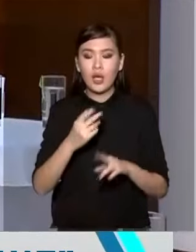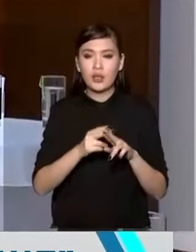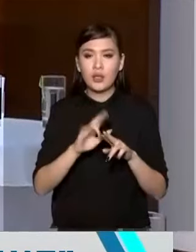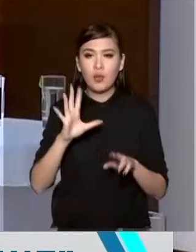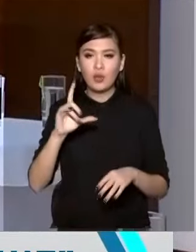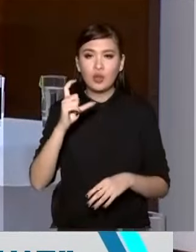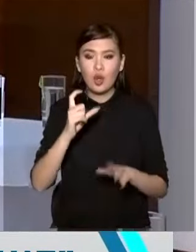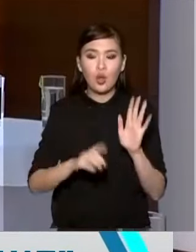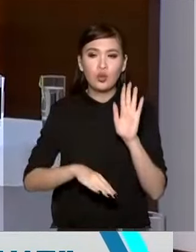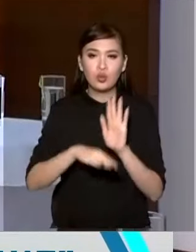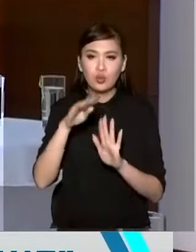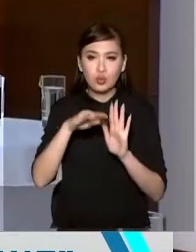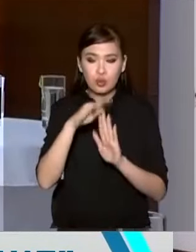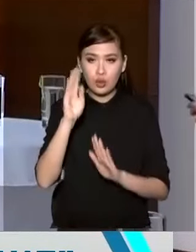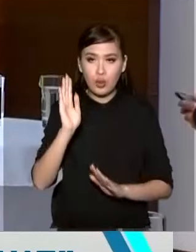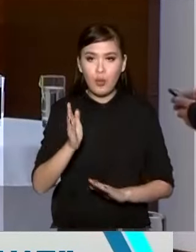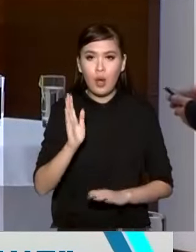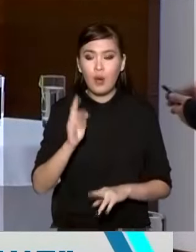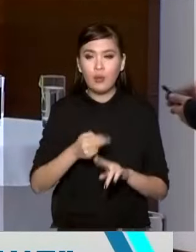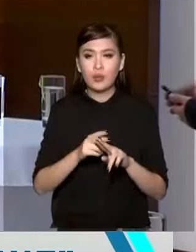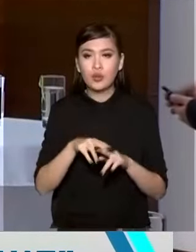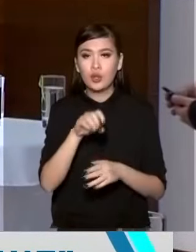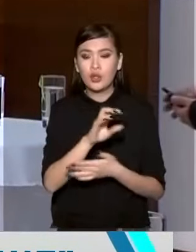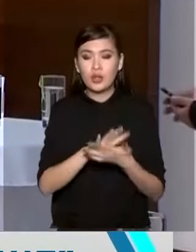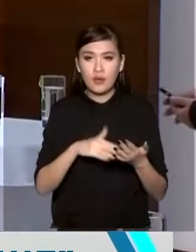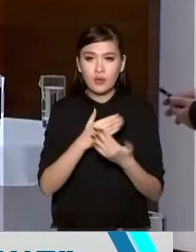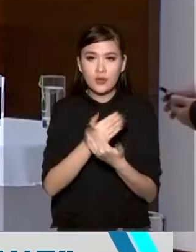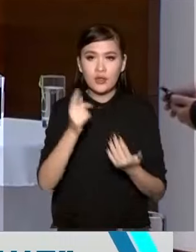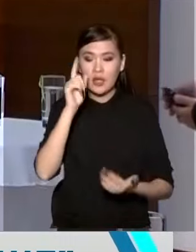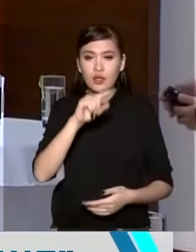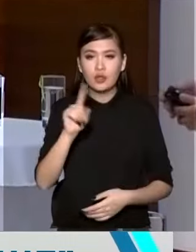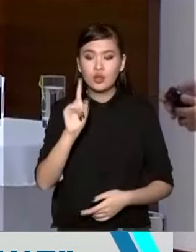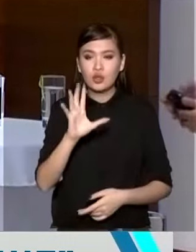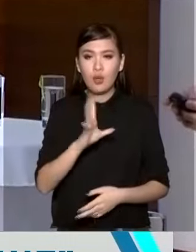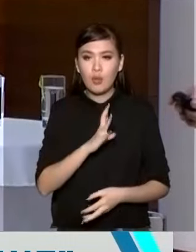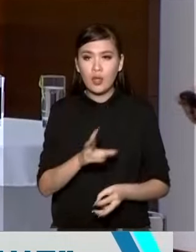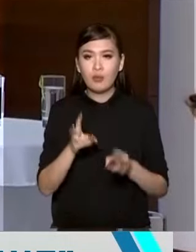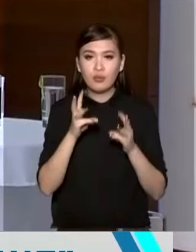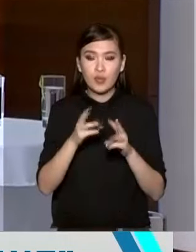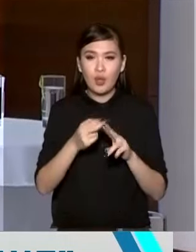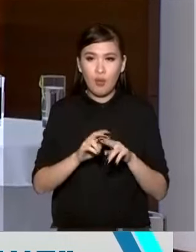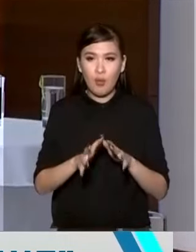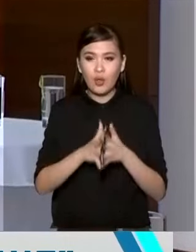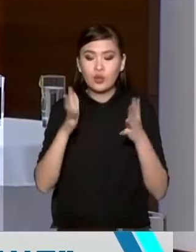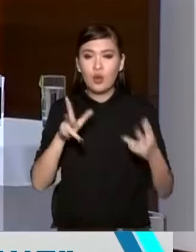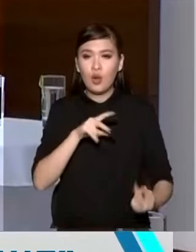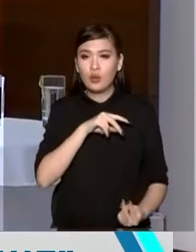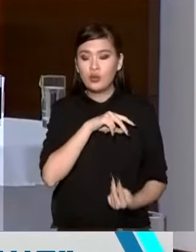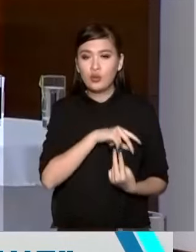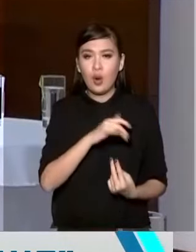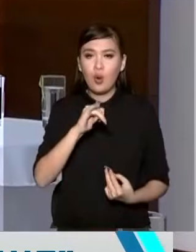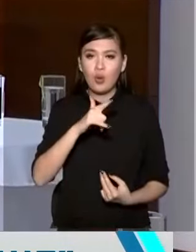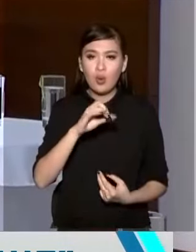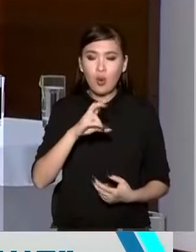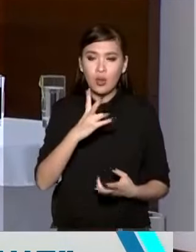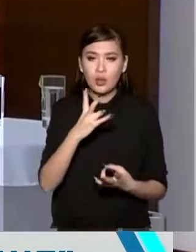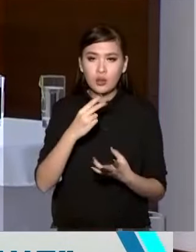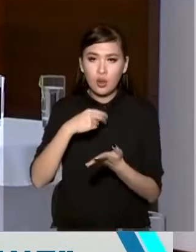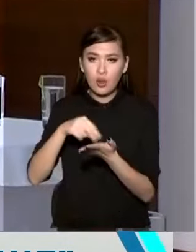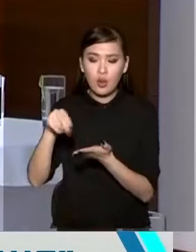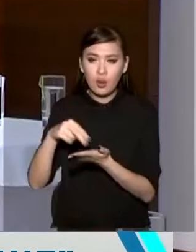столицы. Потом, вы же знаете, чтобы печь, это же большой труд. Уголь надо закупать,